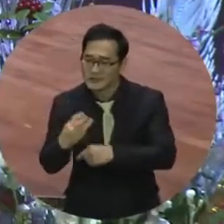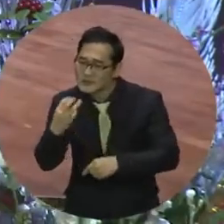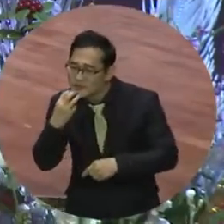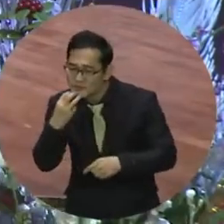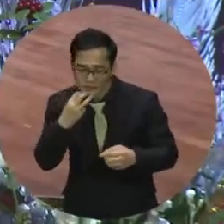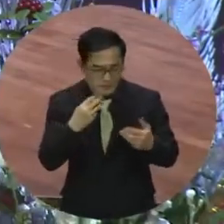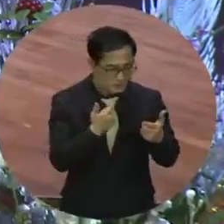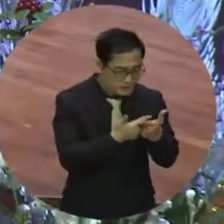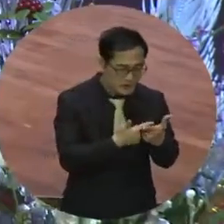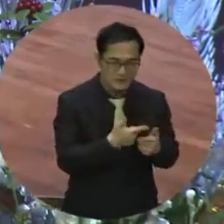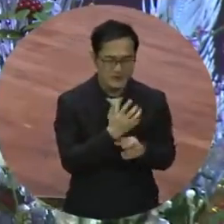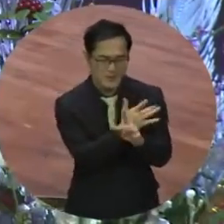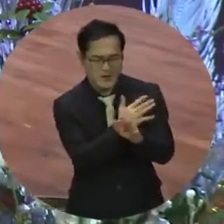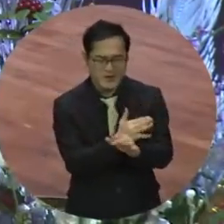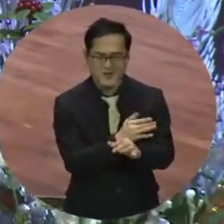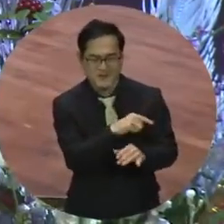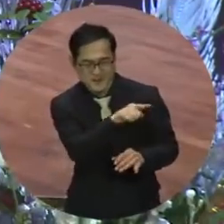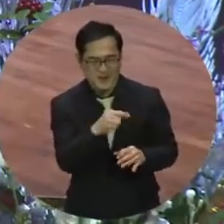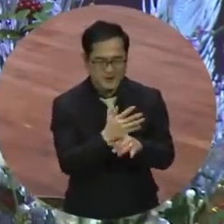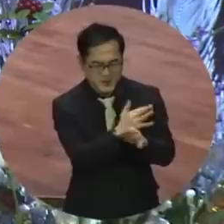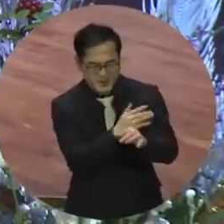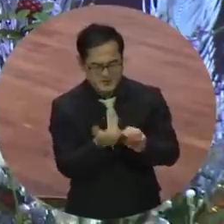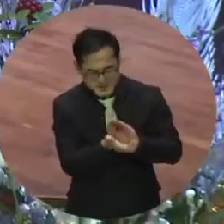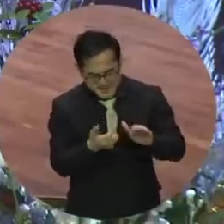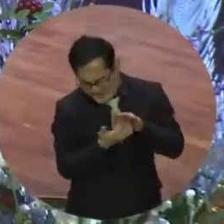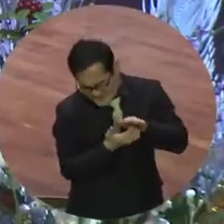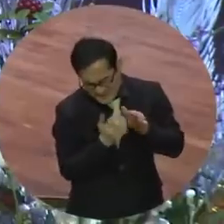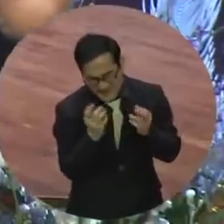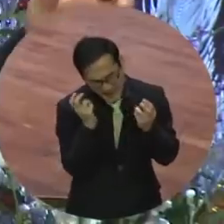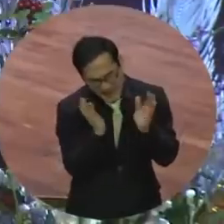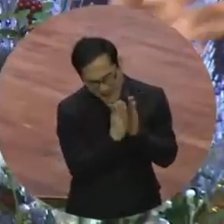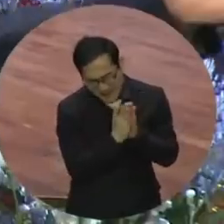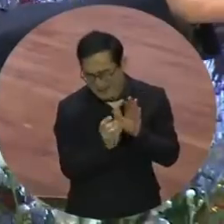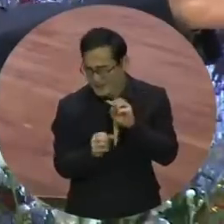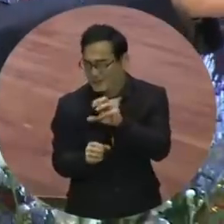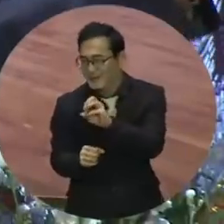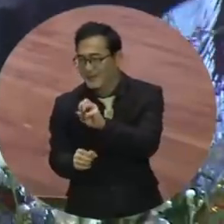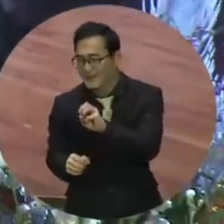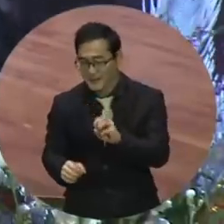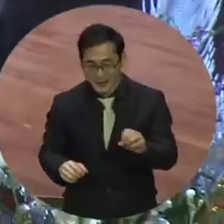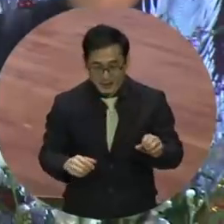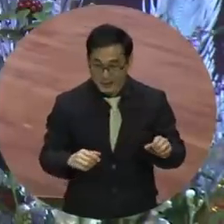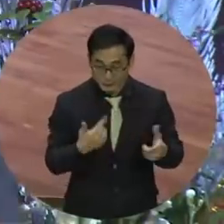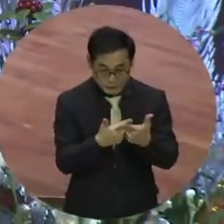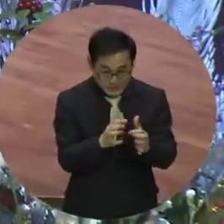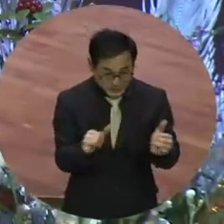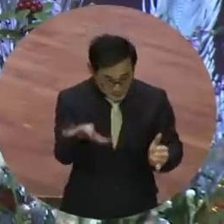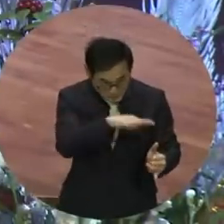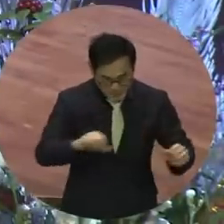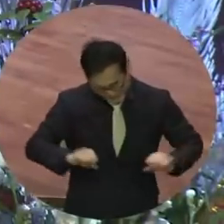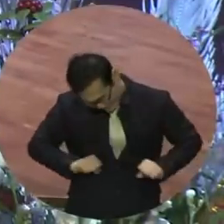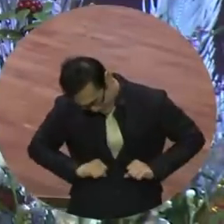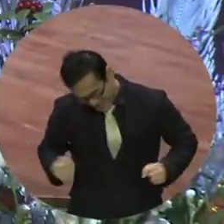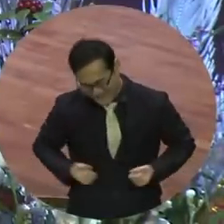표현이 막 뭐라 막 두 단 세 단 막 뛰면 둘이서 막 치고받으면 그럼 옆에서 묻고 있어요. 뭔 말인지도 못 알아요.